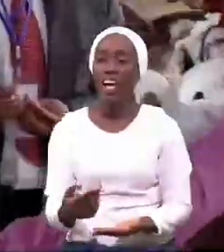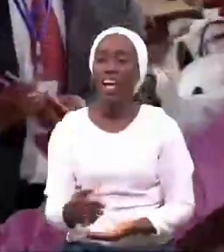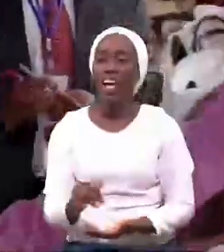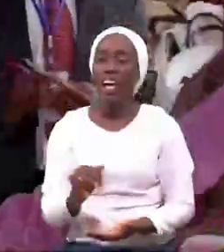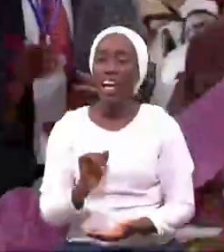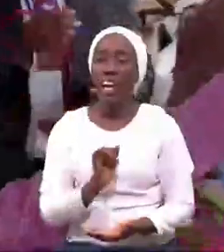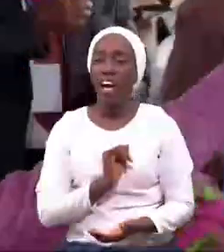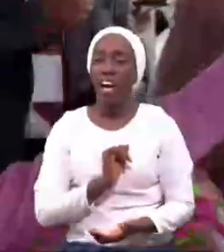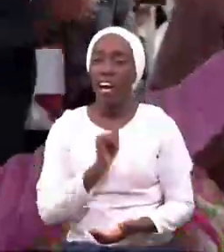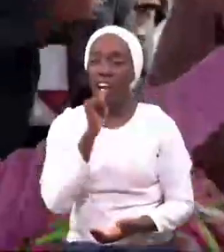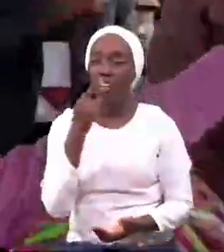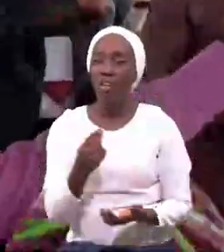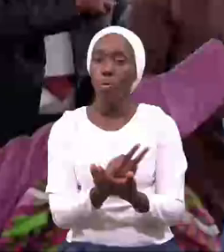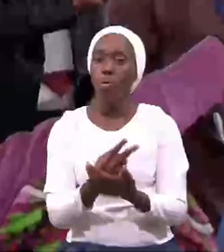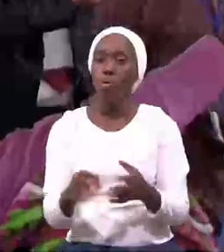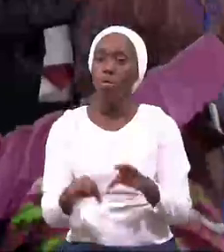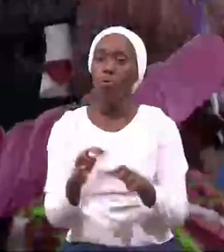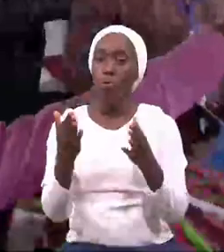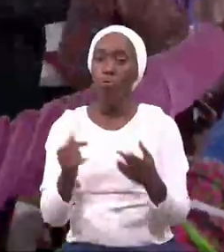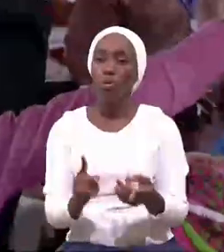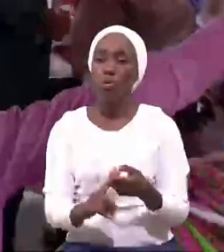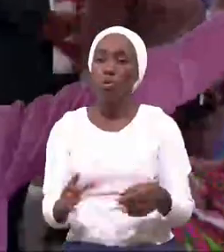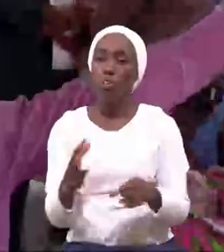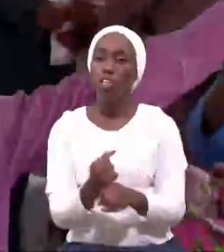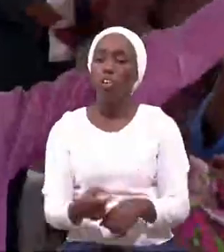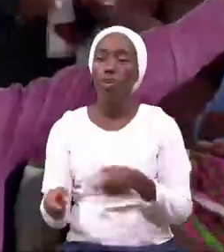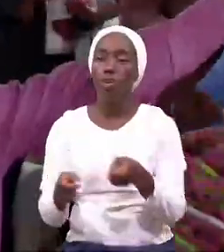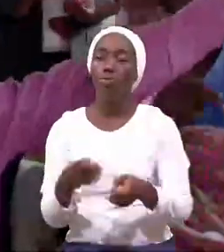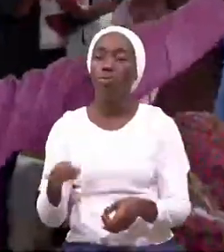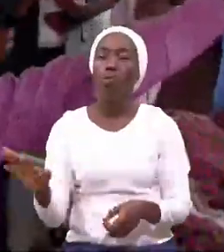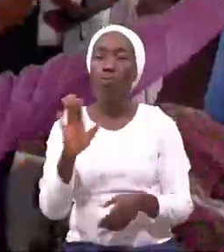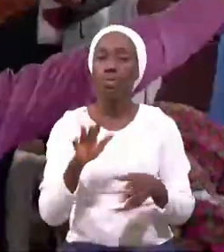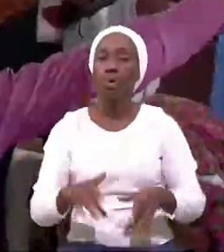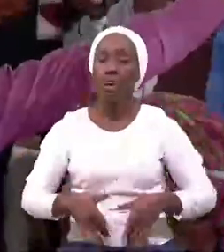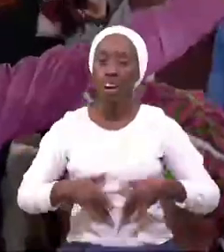Le Saint-Esprit veut prendre le contrôle de ta vie.